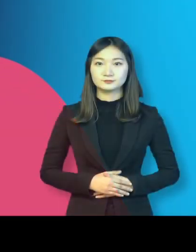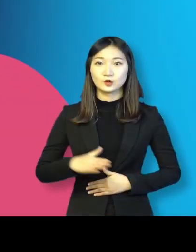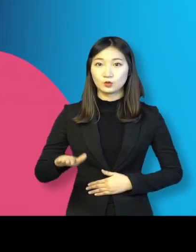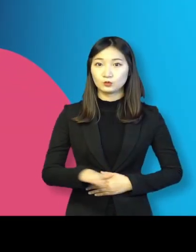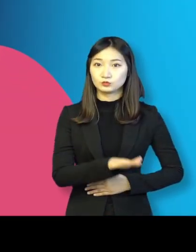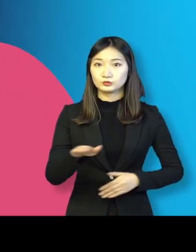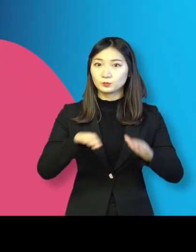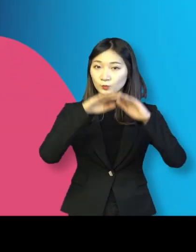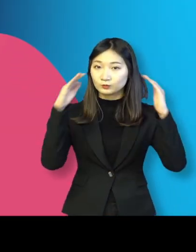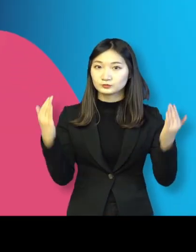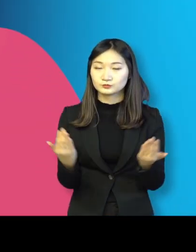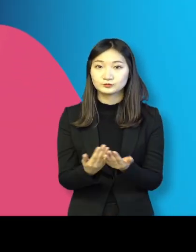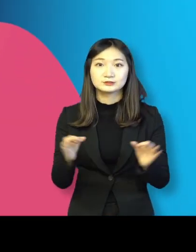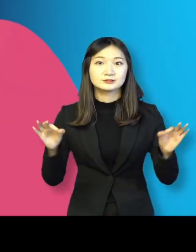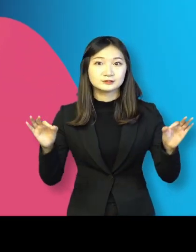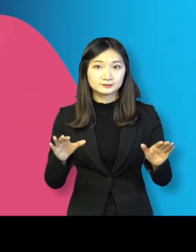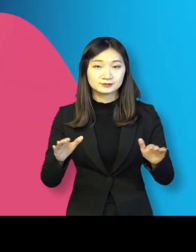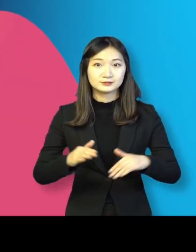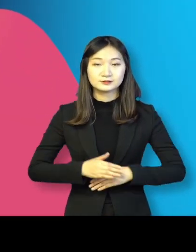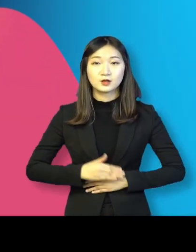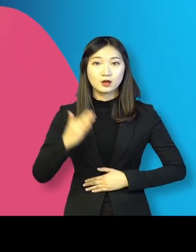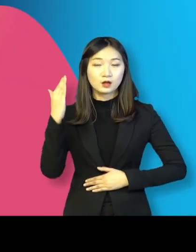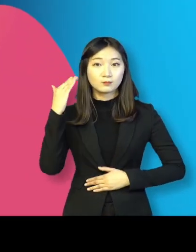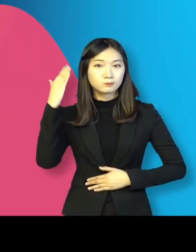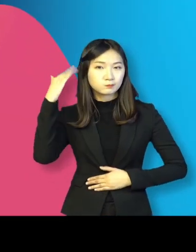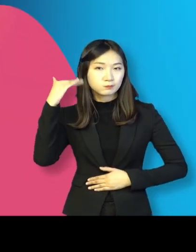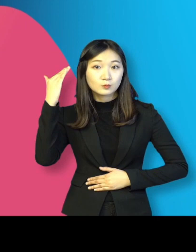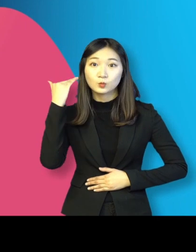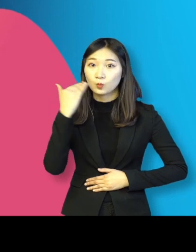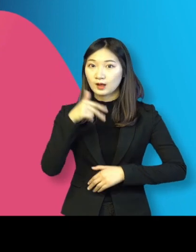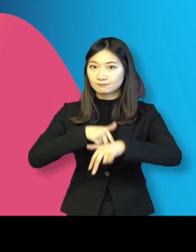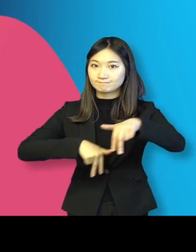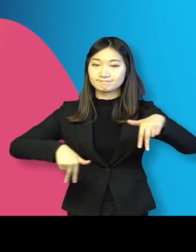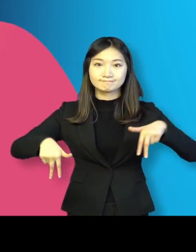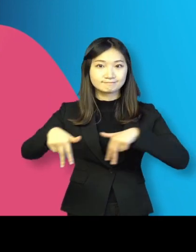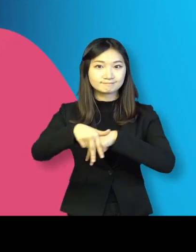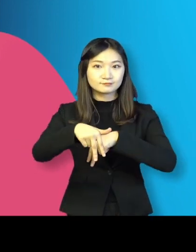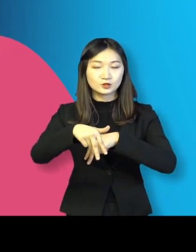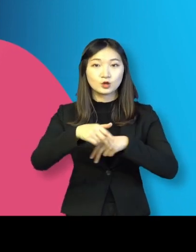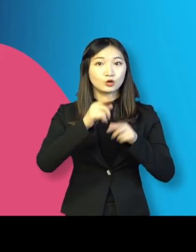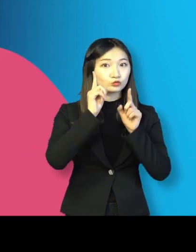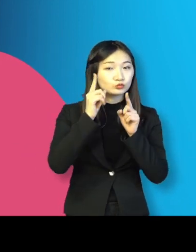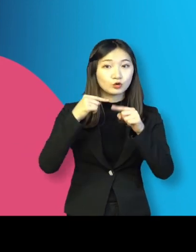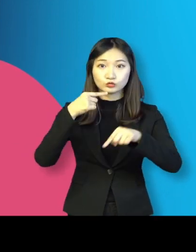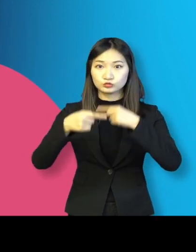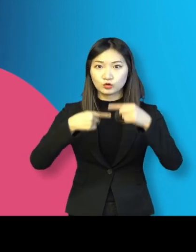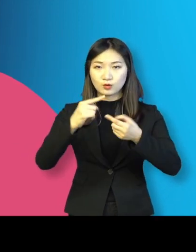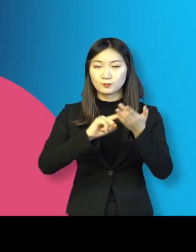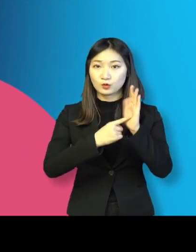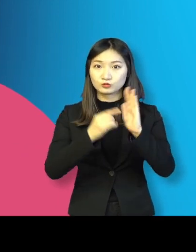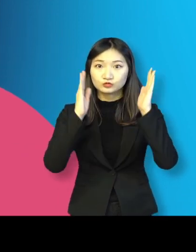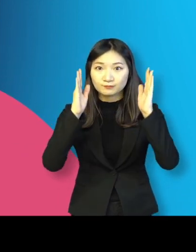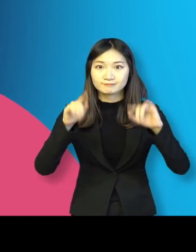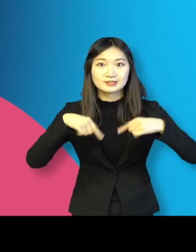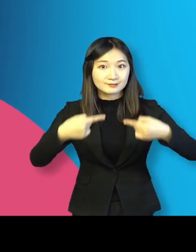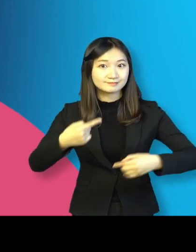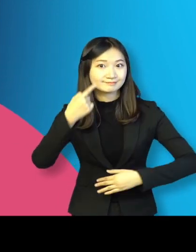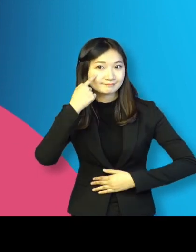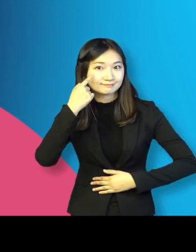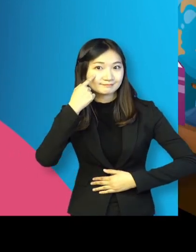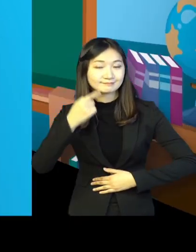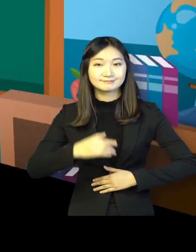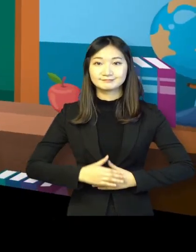우리 모두 잠시 들리지 않는 청각장애인이 되어 구어와 수어로 표현하는 수업에 참여해